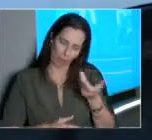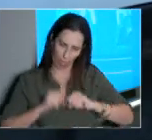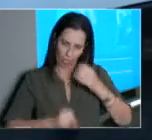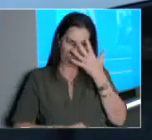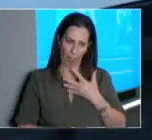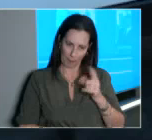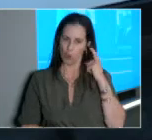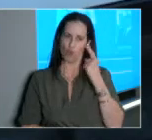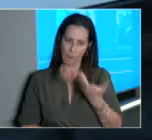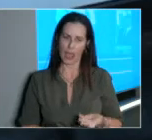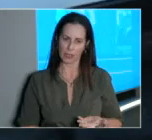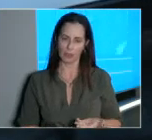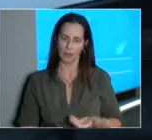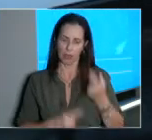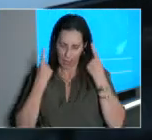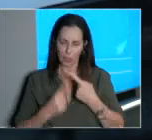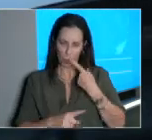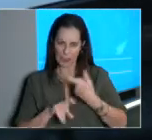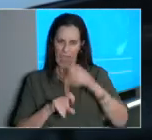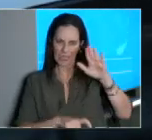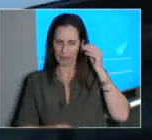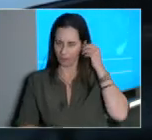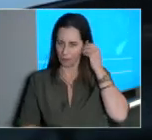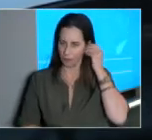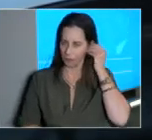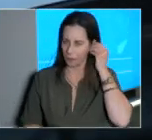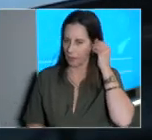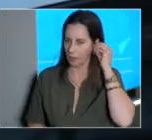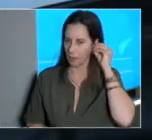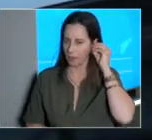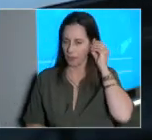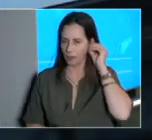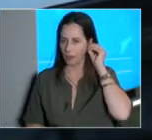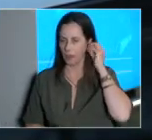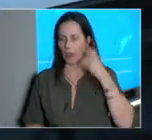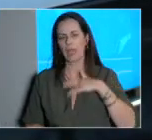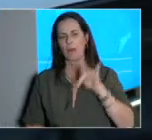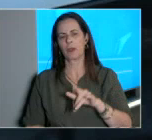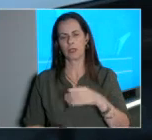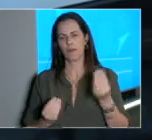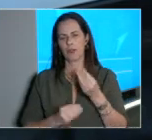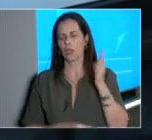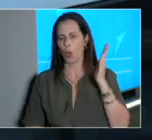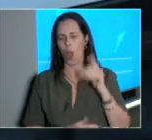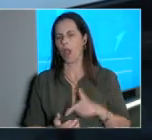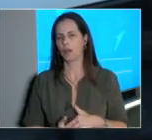כאילו לא שמענו את הציבור. כחלק מהנהגה של הציבור החרדי, אני תמיד מגנה את זה, ואני חושב שזה דבר